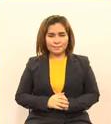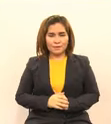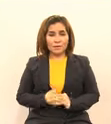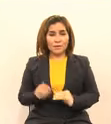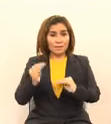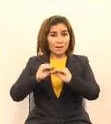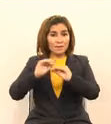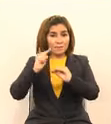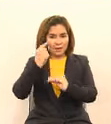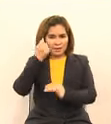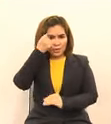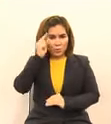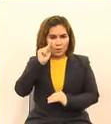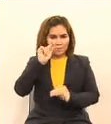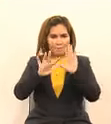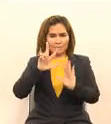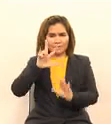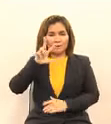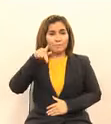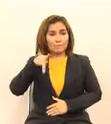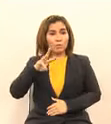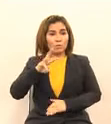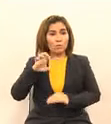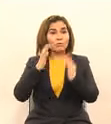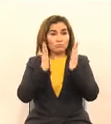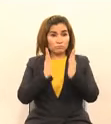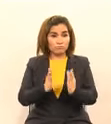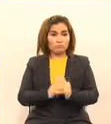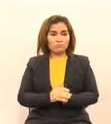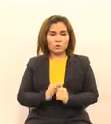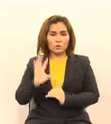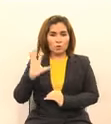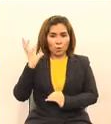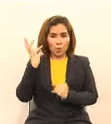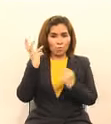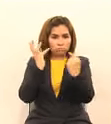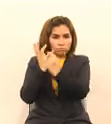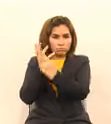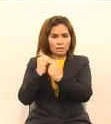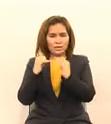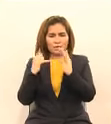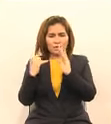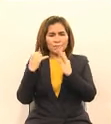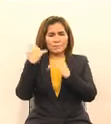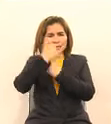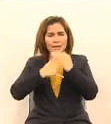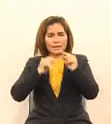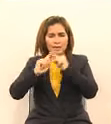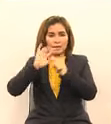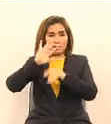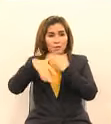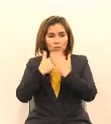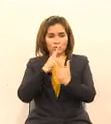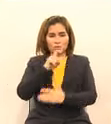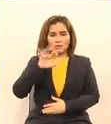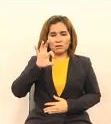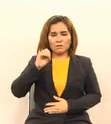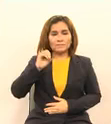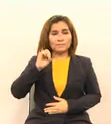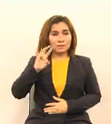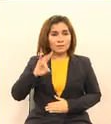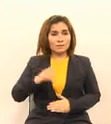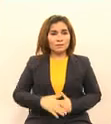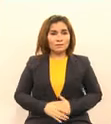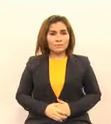3,600 ต่อวันนะฮะซึ่งค่อนข้างสูงทีเดียวจากทั่วโลกนะครับ197ประเทศนะครับขอสไลด์ถัดไป